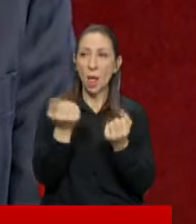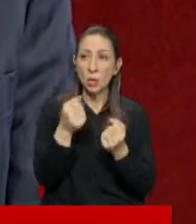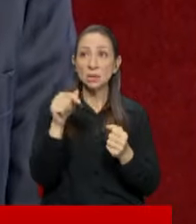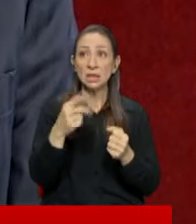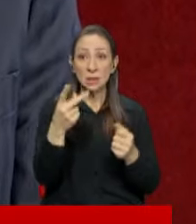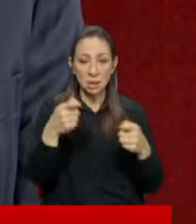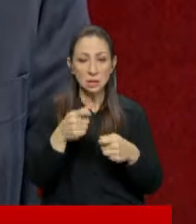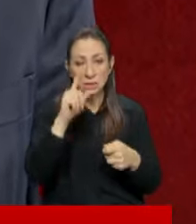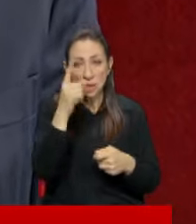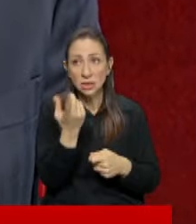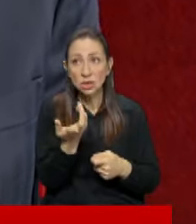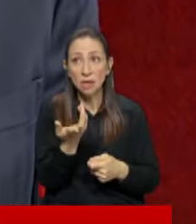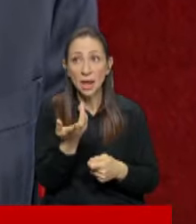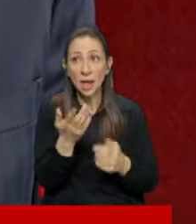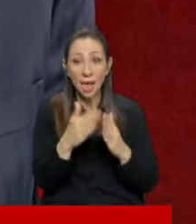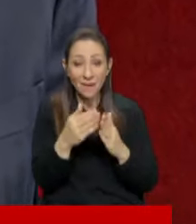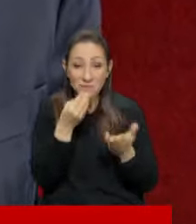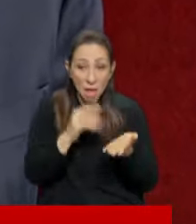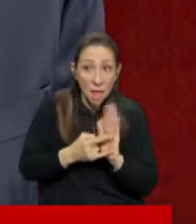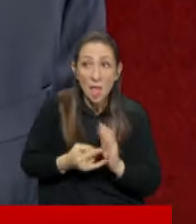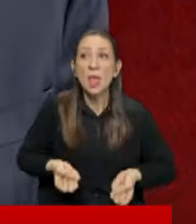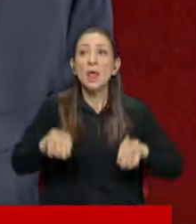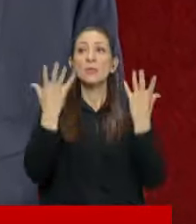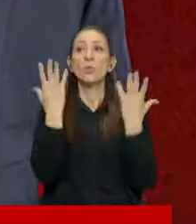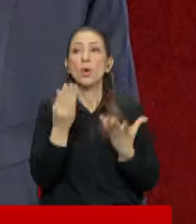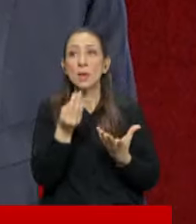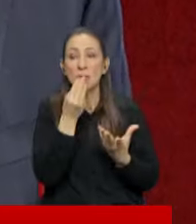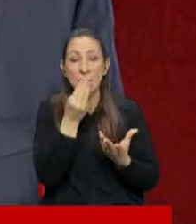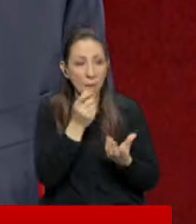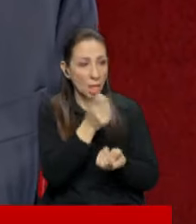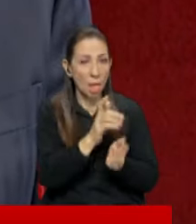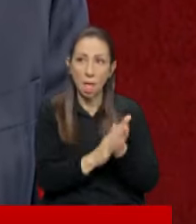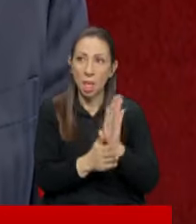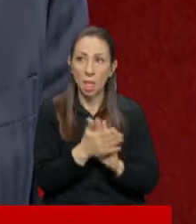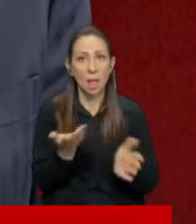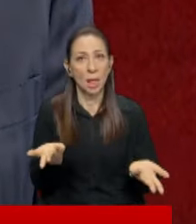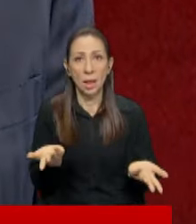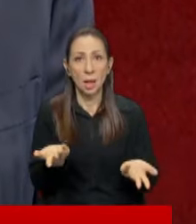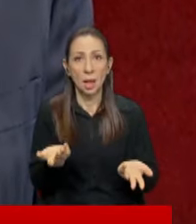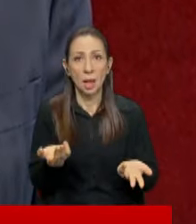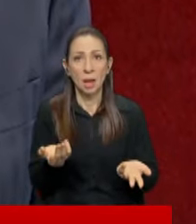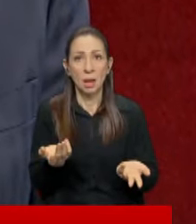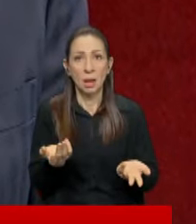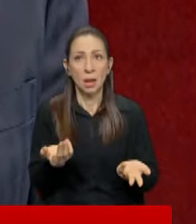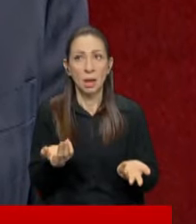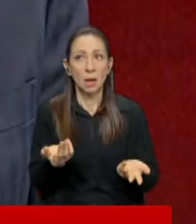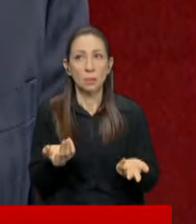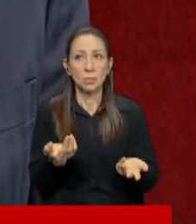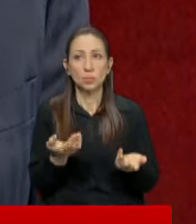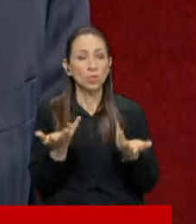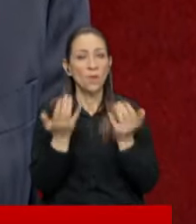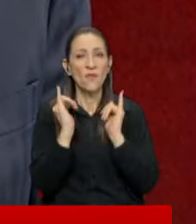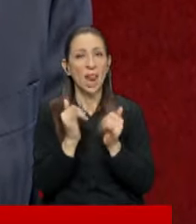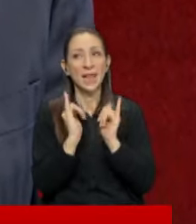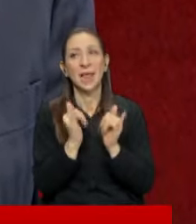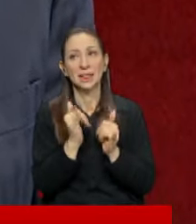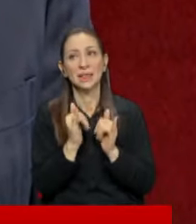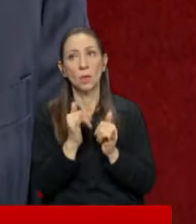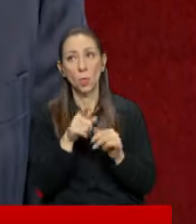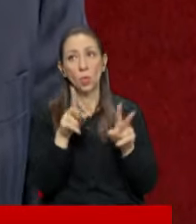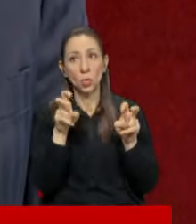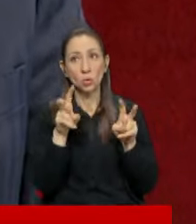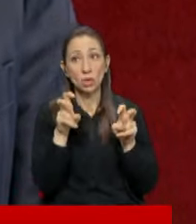çalışan sadece ve sadece evini zor geçindiriyor. Gıdayı anca yettirebiliyor. Yani dolayısıyla durum yani külliyen felaket o